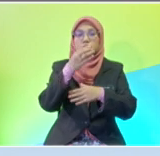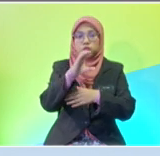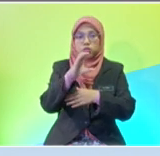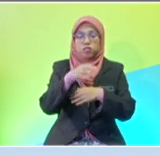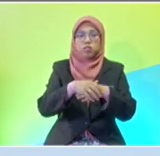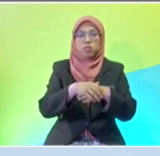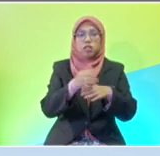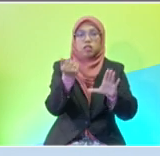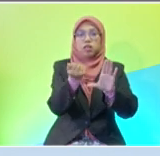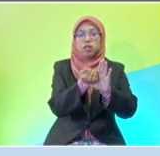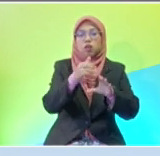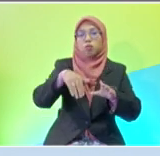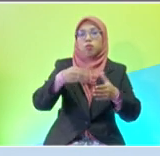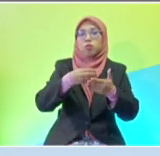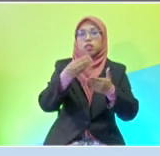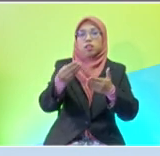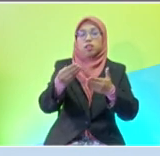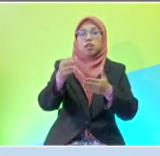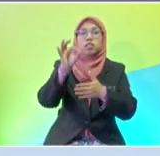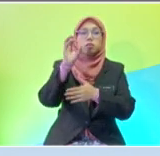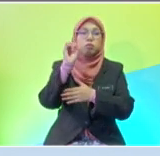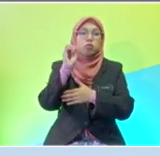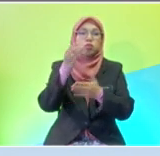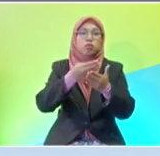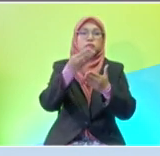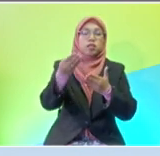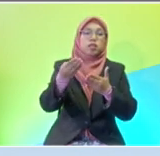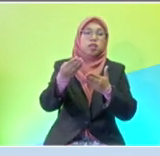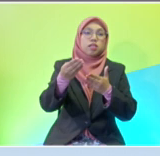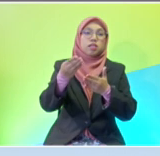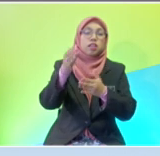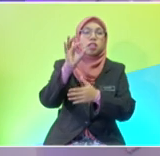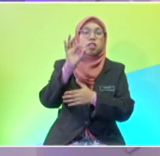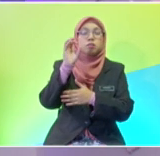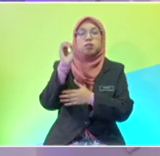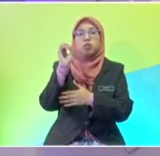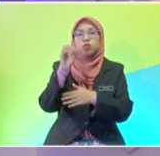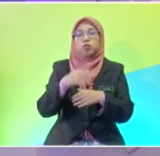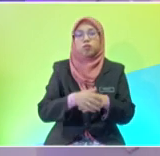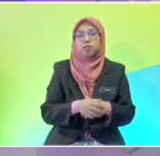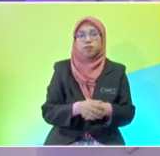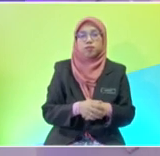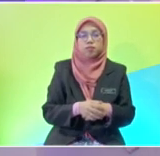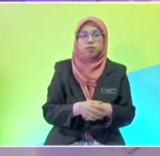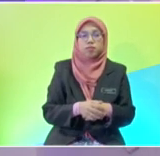90 dan berlian dikreditkan 90 sudah